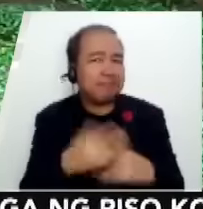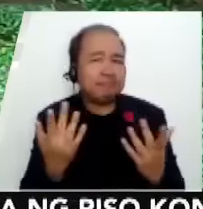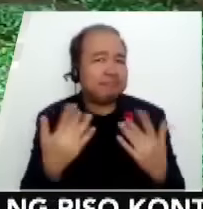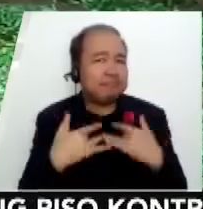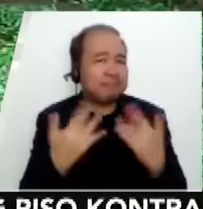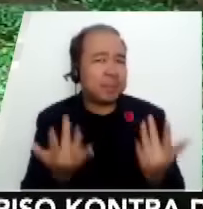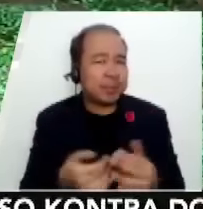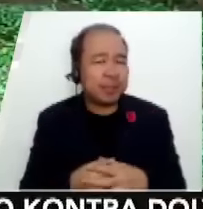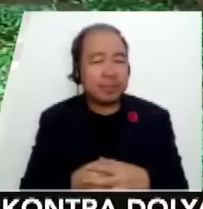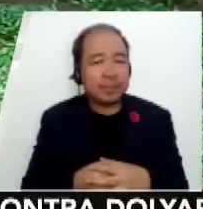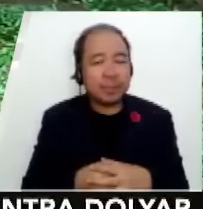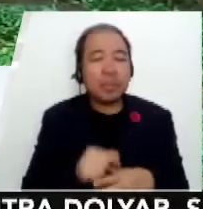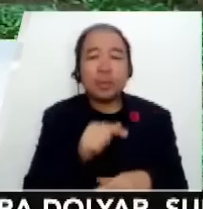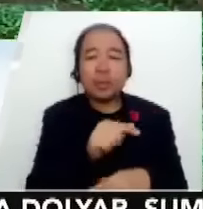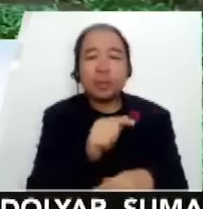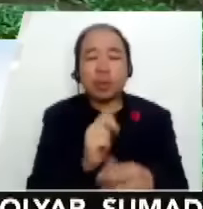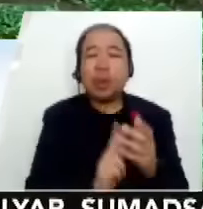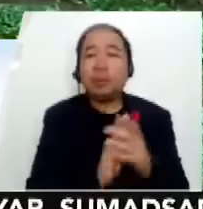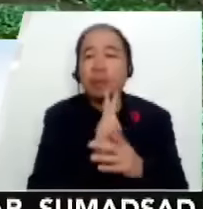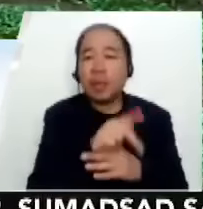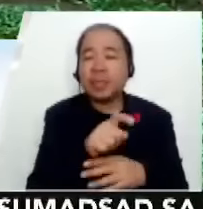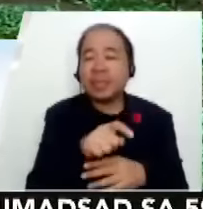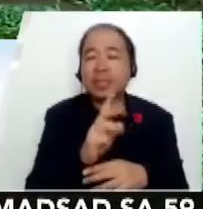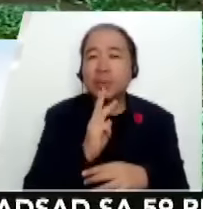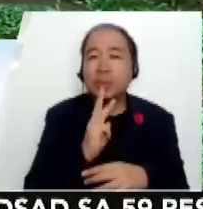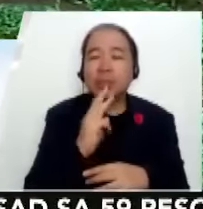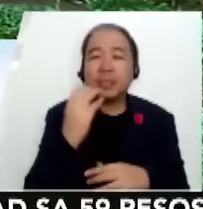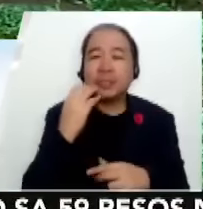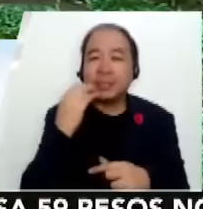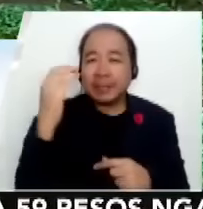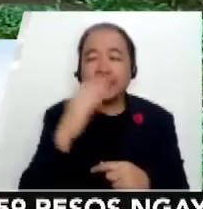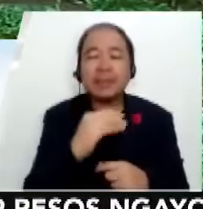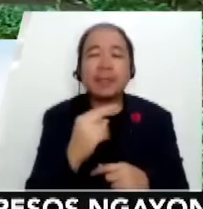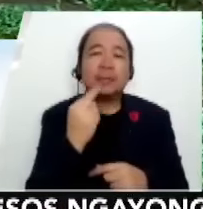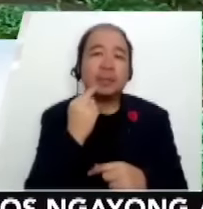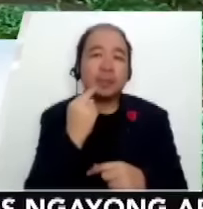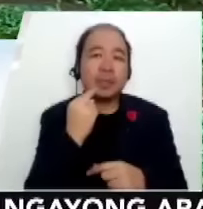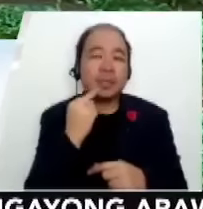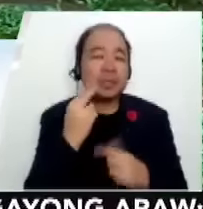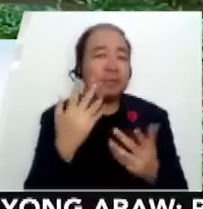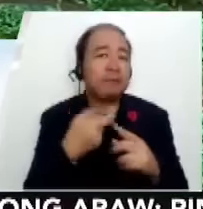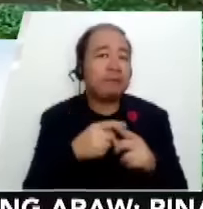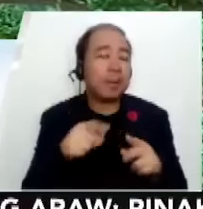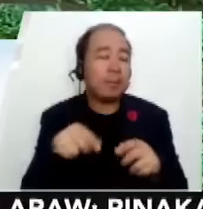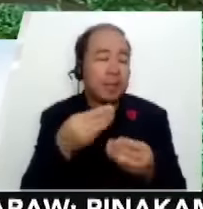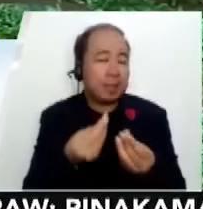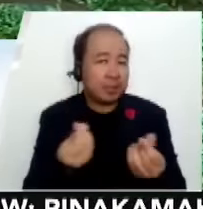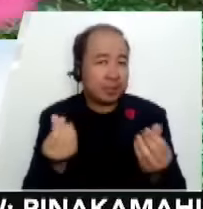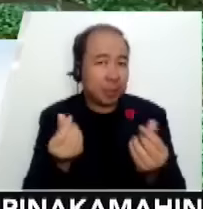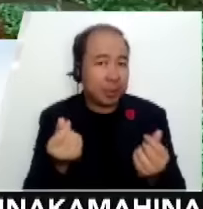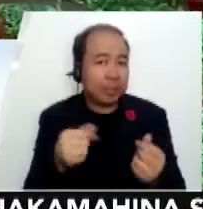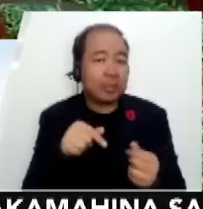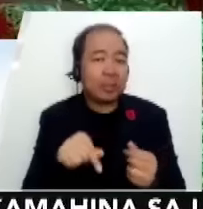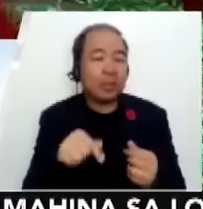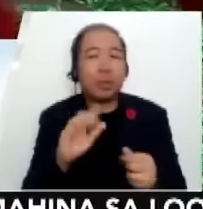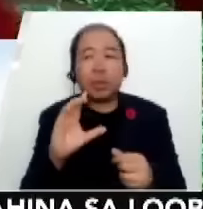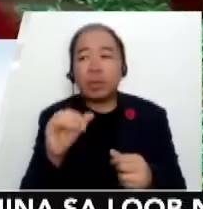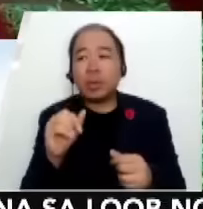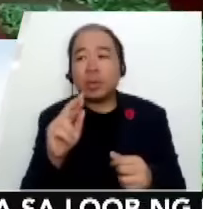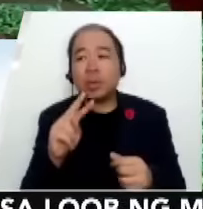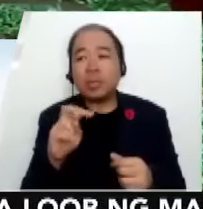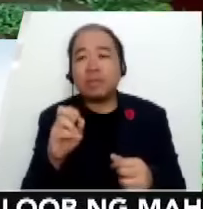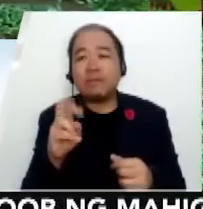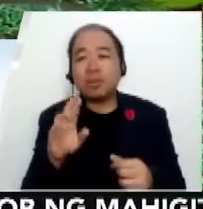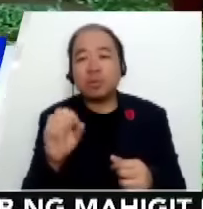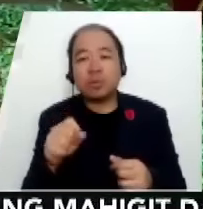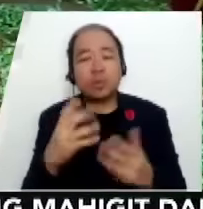mga halaman ay kailangan ng tubig, araw, at ang mga nutrients na nakukuha nila mula sa lupa. Ang mga carnivorous plants ay nakatira sa mga lupang